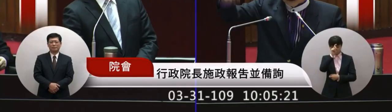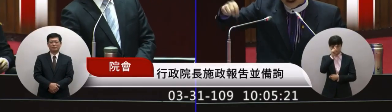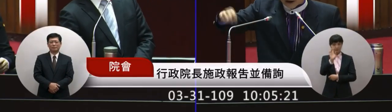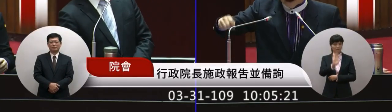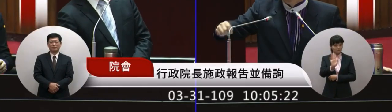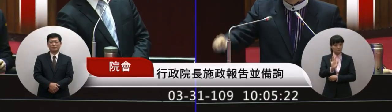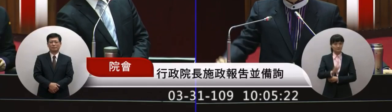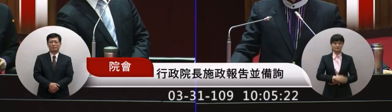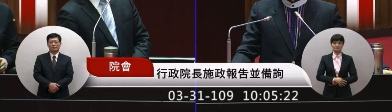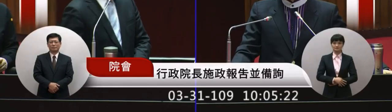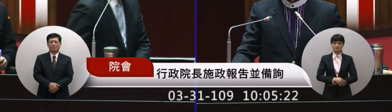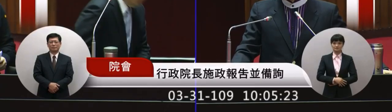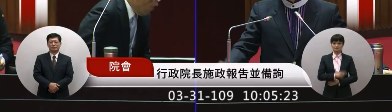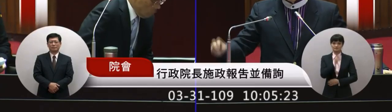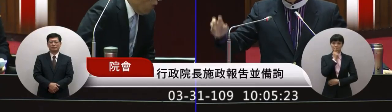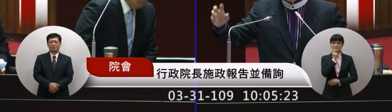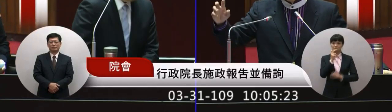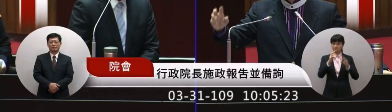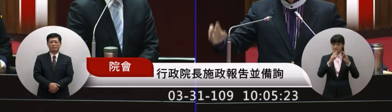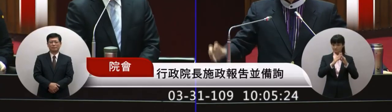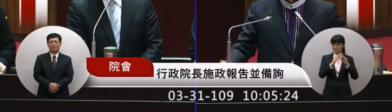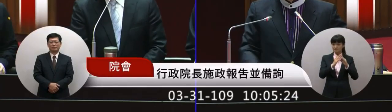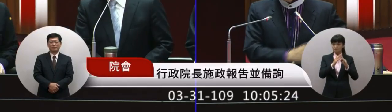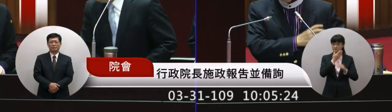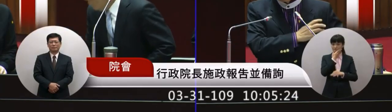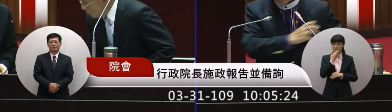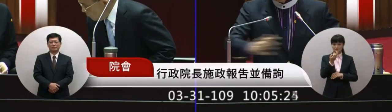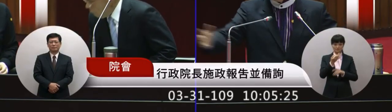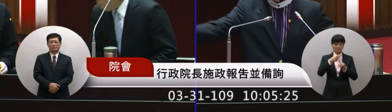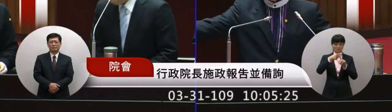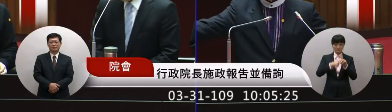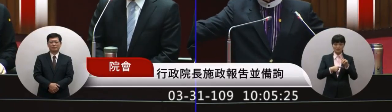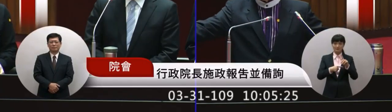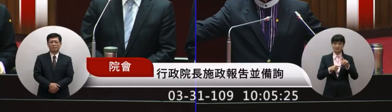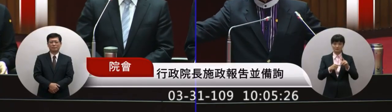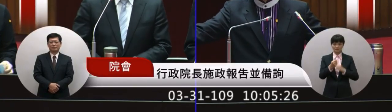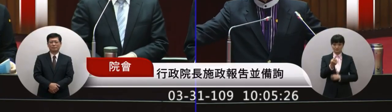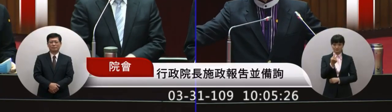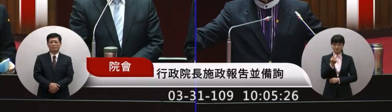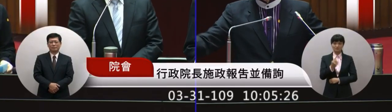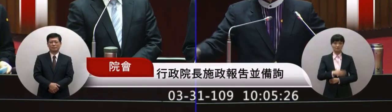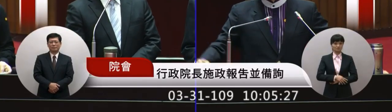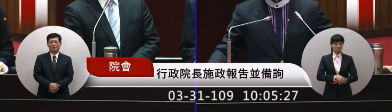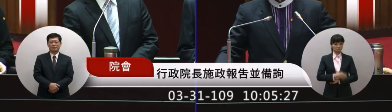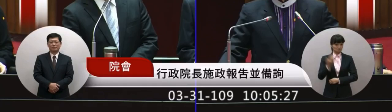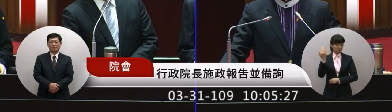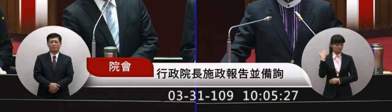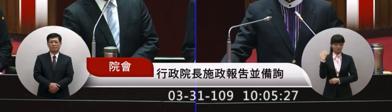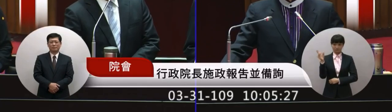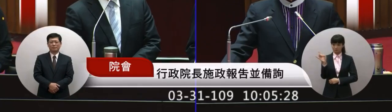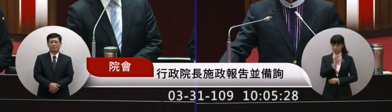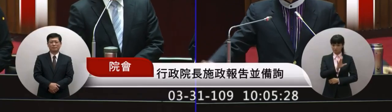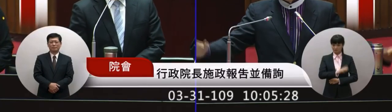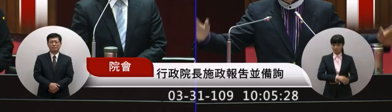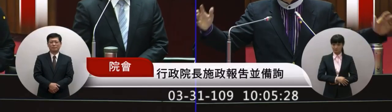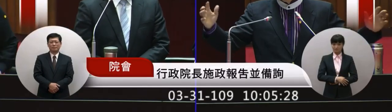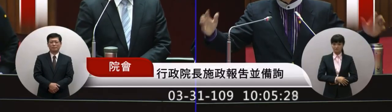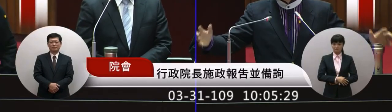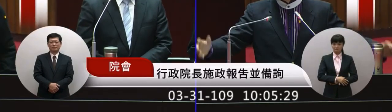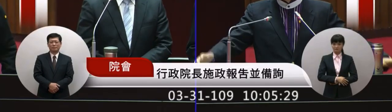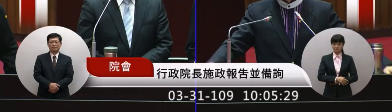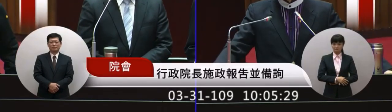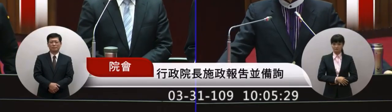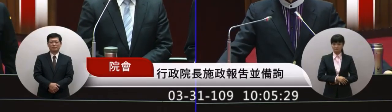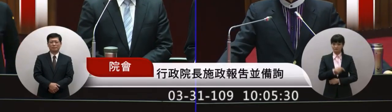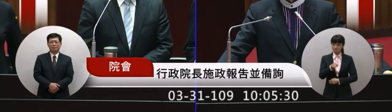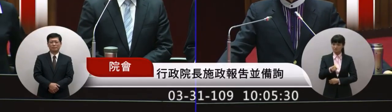央行降了一码，史无前例啊，搁钱放出去2000亿啊之多啊，这么样子